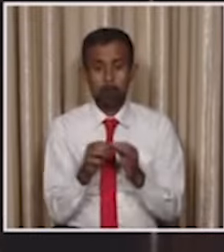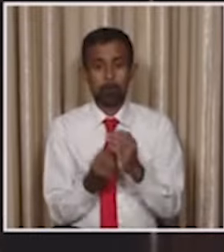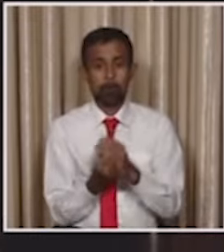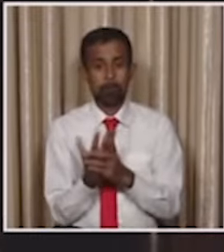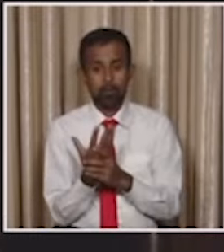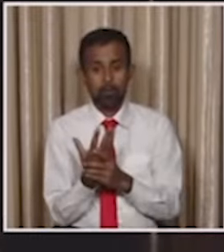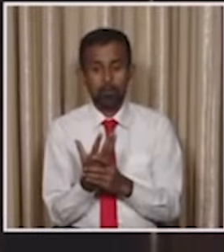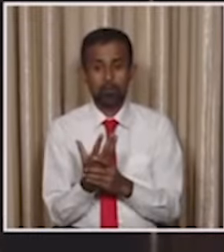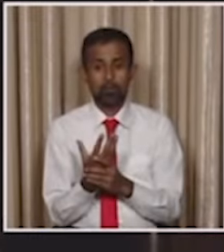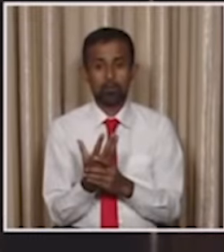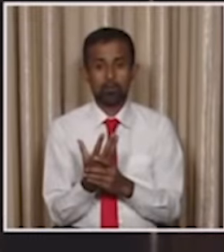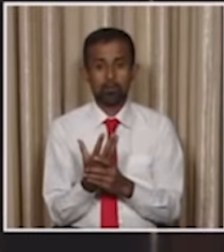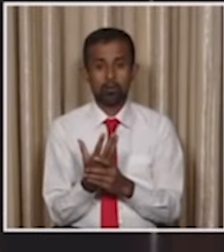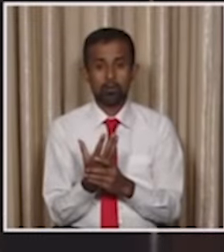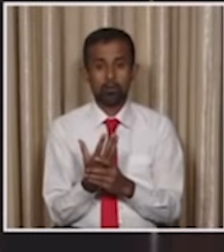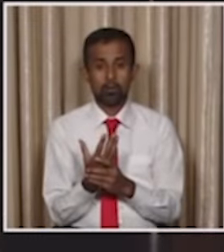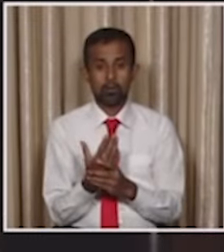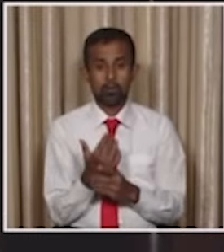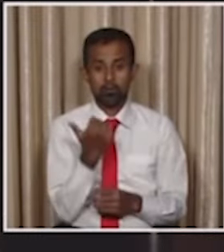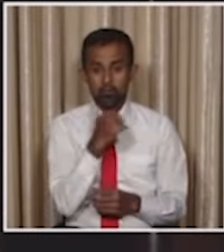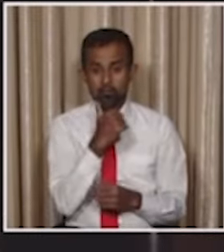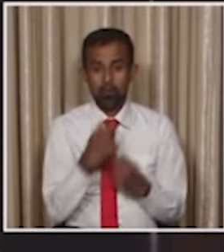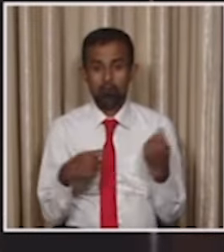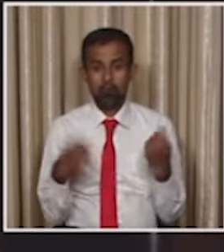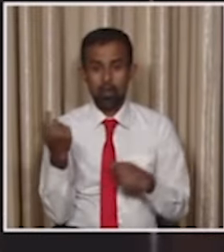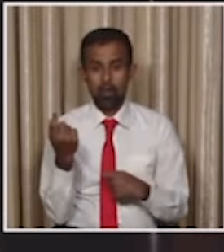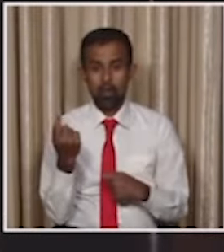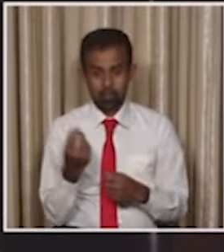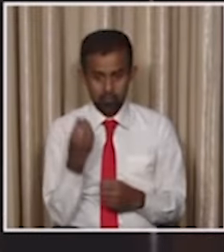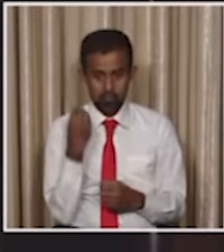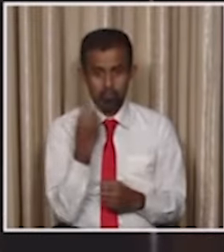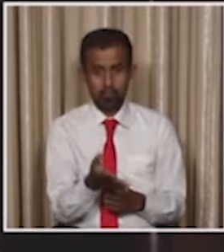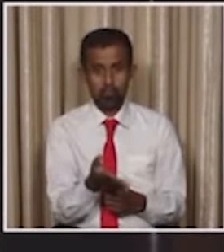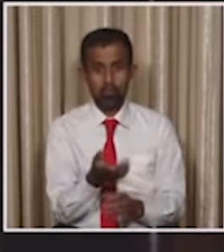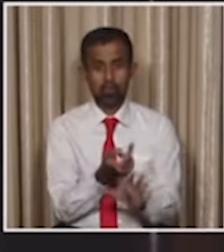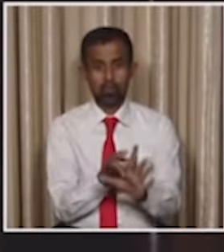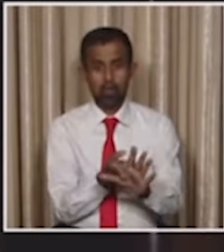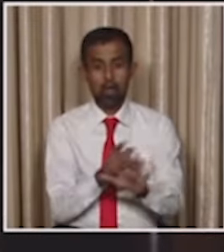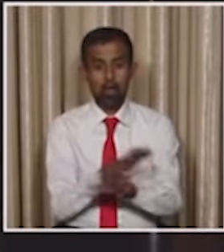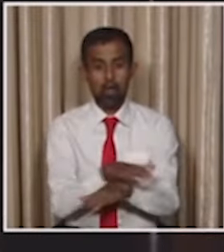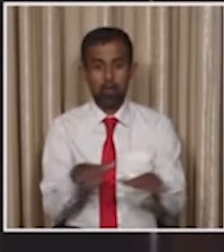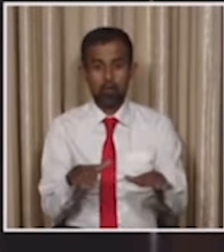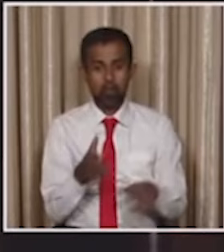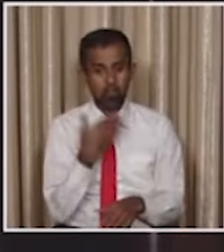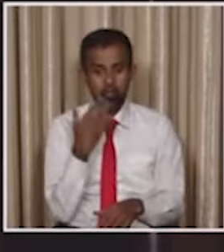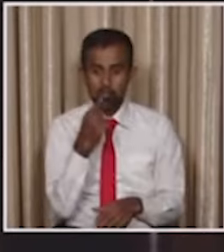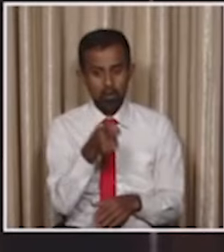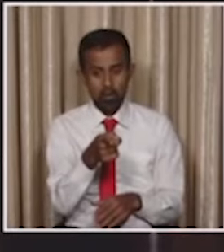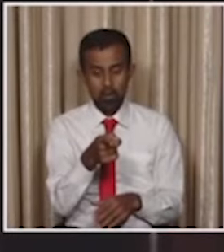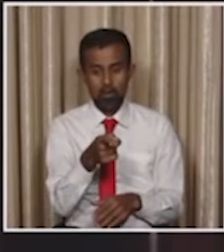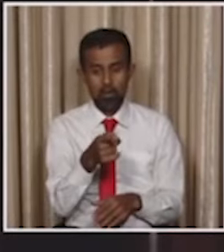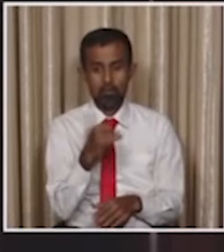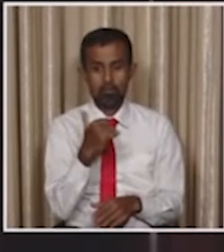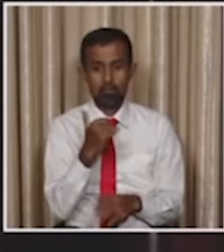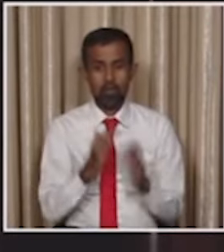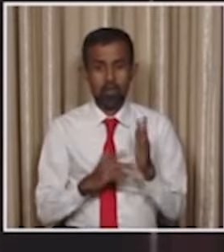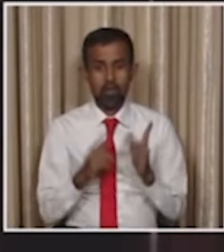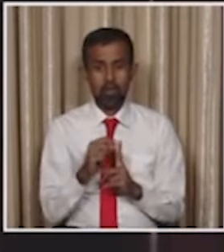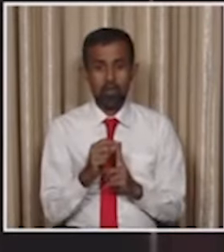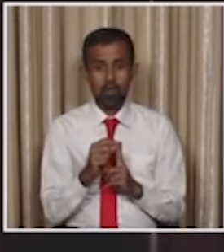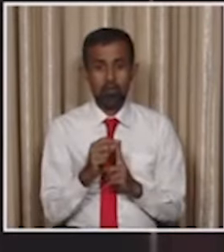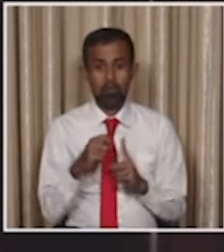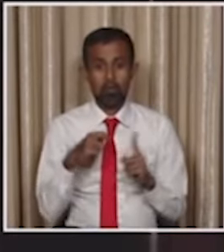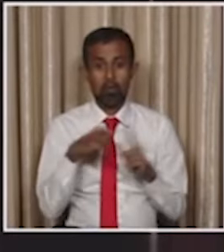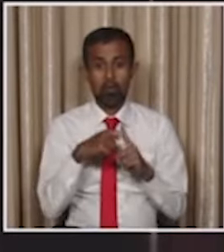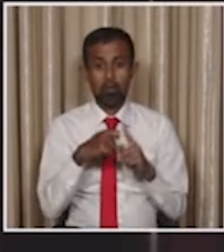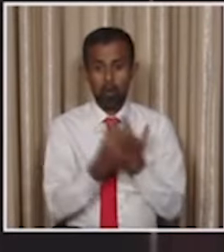වගේම තමයි මත්පැන් එතන අලෙවි කරන්න සැලැස්සුවා. තරුණ සේවා සභාවේ ළමයි දේව කරන්න පුළුවන්ද? සමහර ඇමතිලා කොකේන් ගහන බව අපි